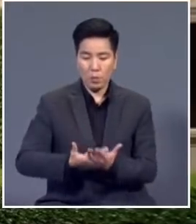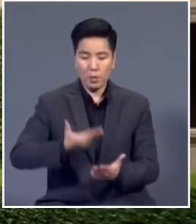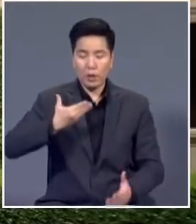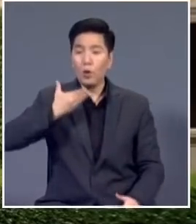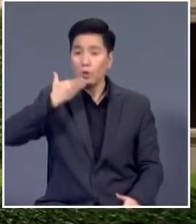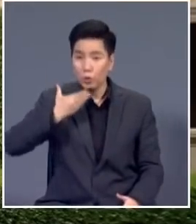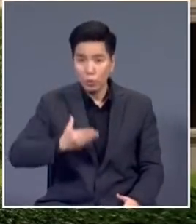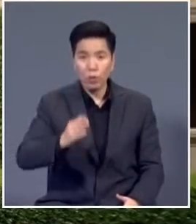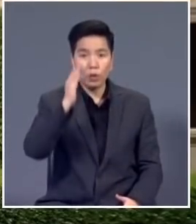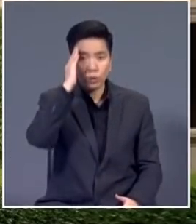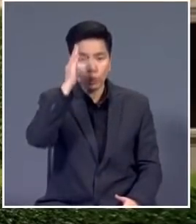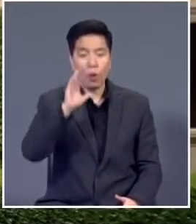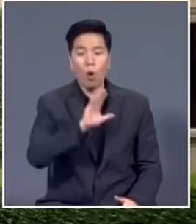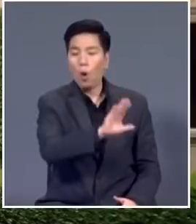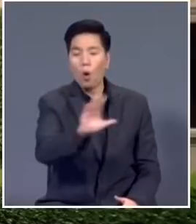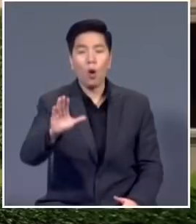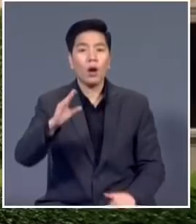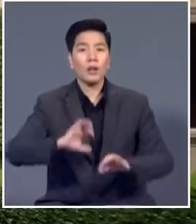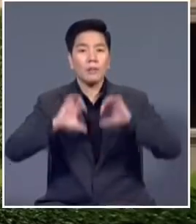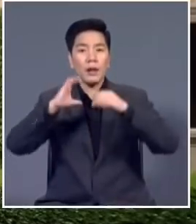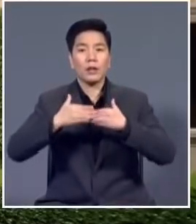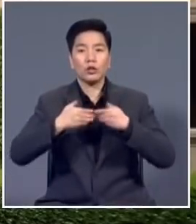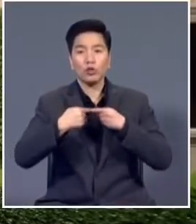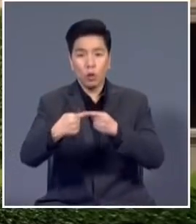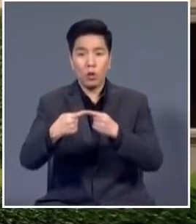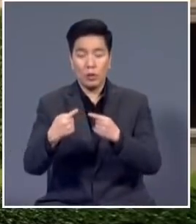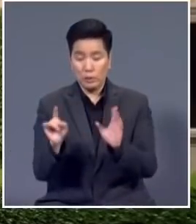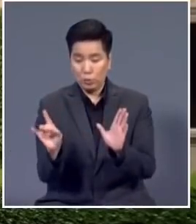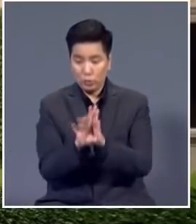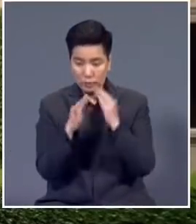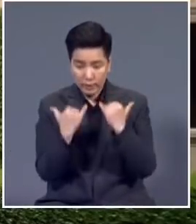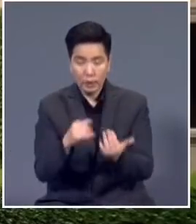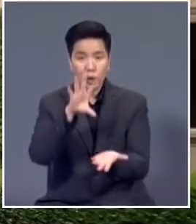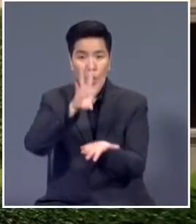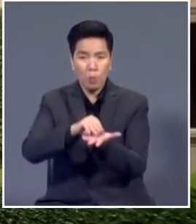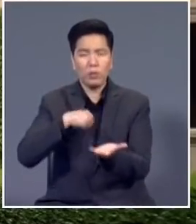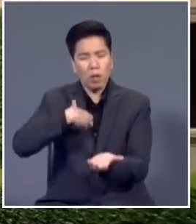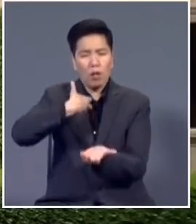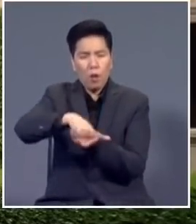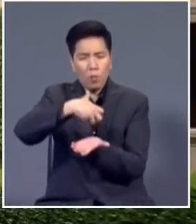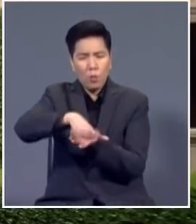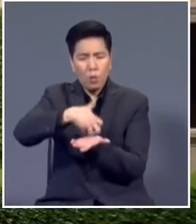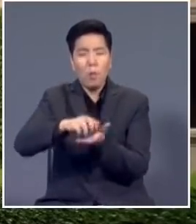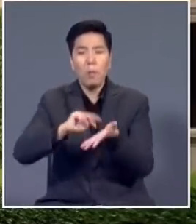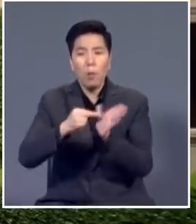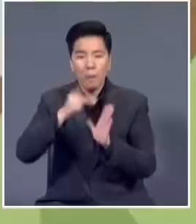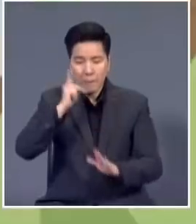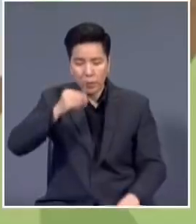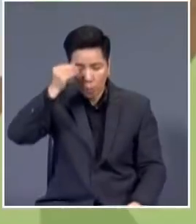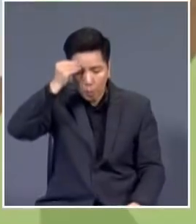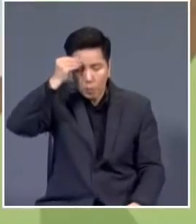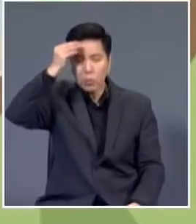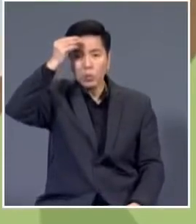างยั่งยืนต่อไปของทุกๆรัฐบาลนะครับสุดท้ายนี้ข้อมูลที่ผมได้กล่าวมาแล้วนั้นถือเป็นความรู้สำหรับการ